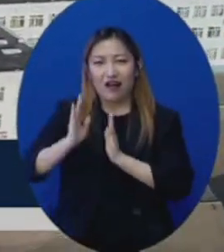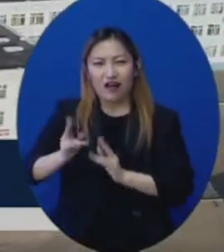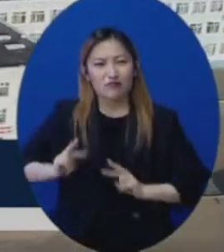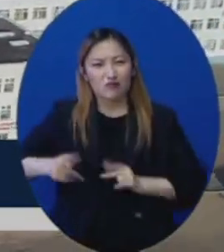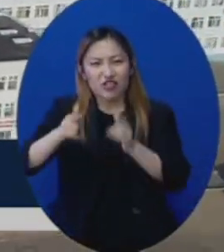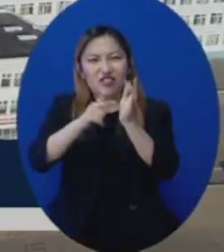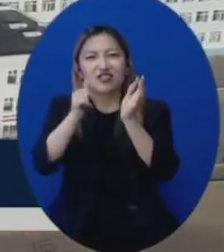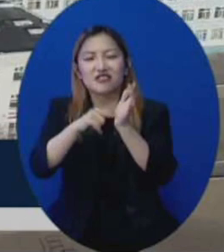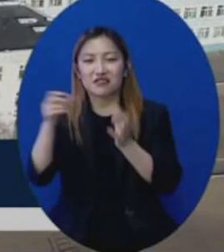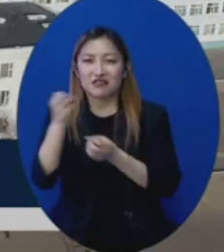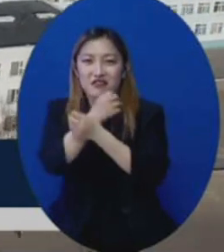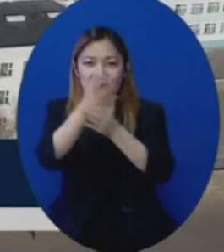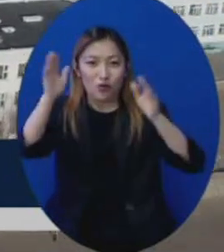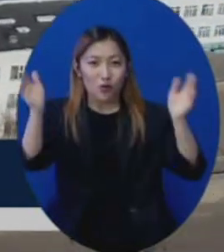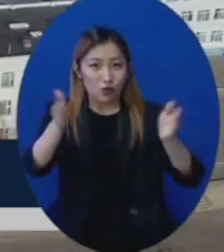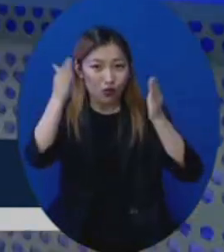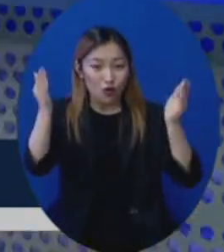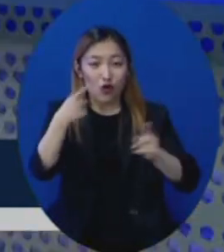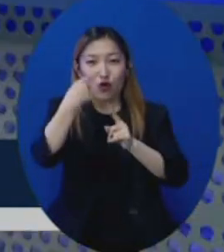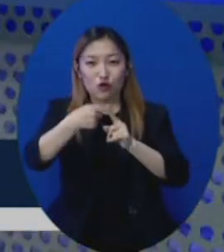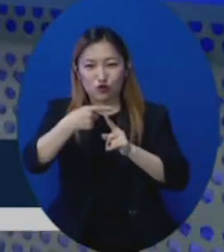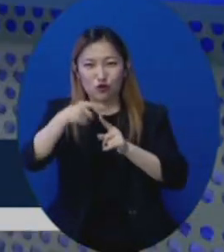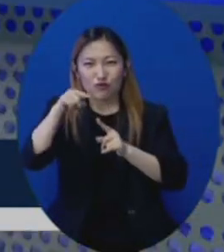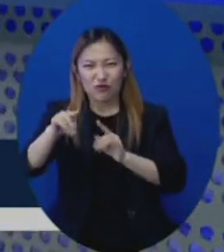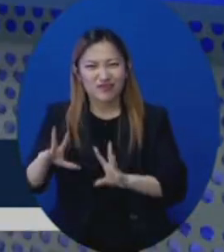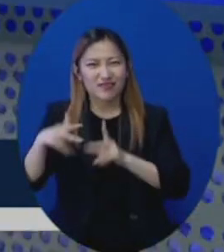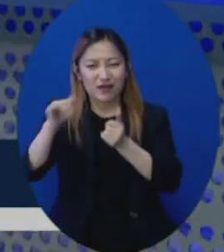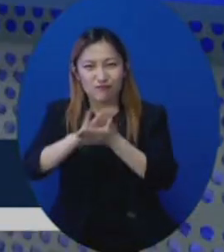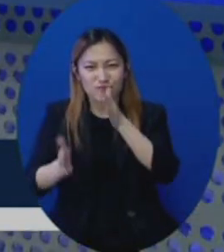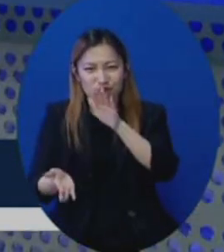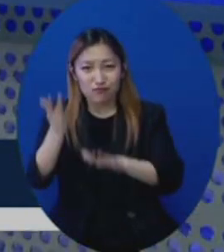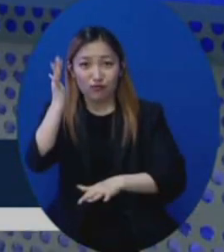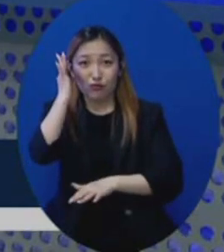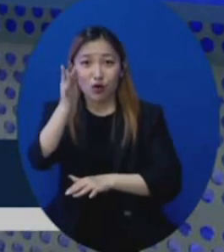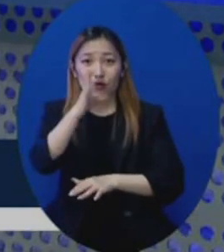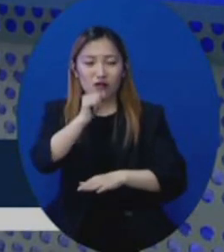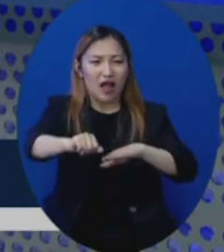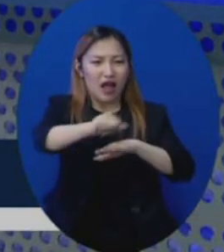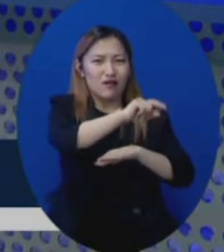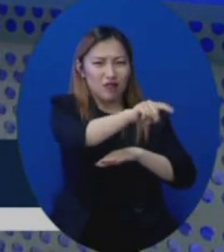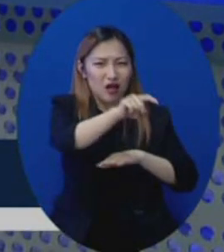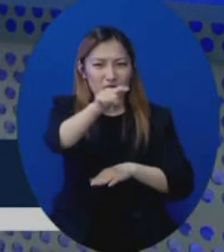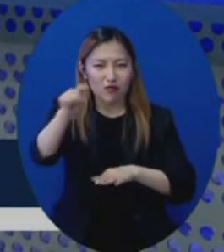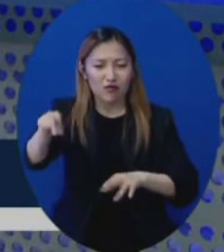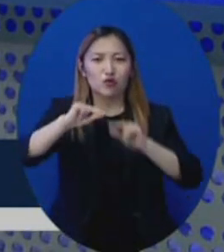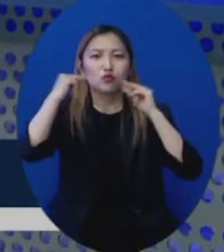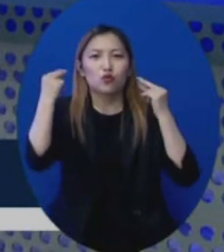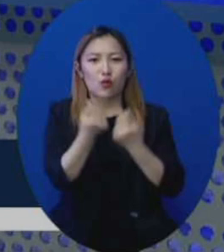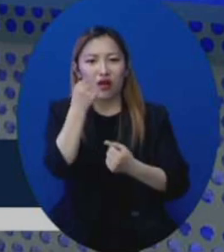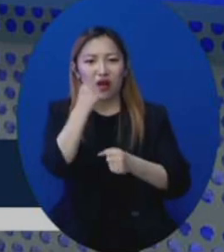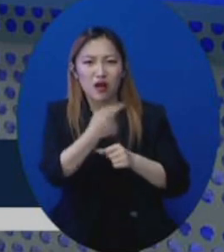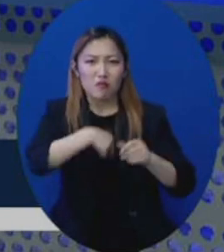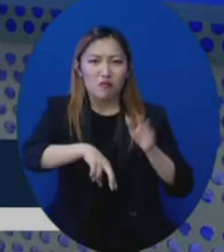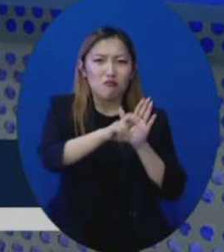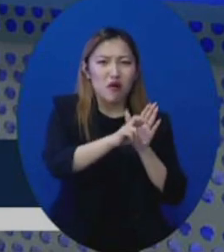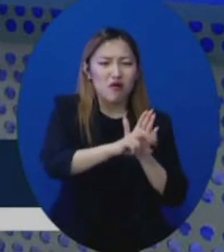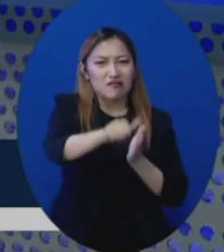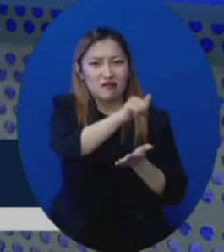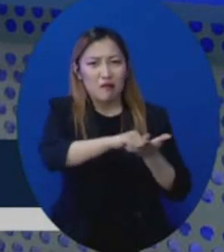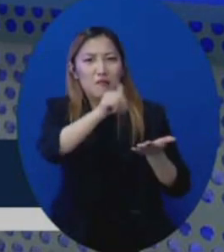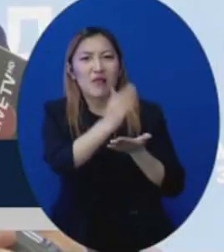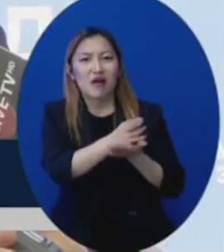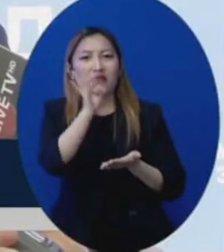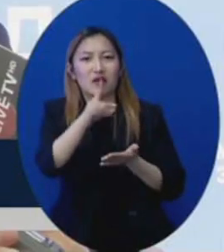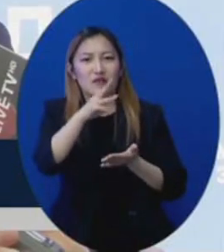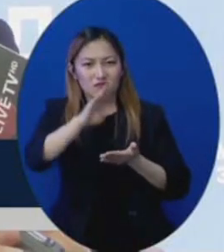байна. Цаашид хөдөөгийн сэргэлтийн бодлогын хүрээнд аймаг бүрт нээлттэй чуулганыг хийлгүүлж өөрсдийн боломж болцоог олон нийтэд нээлттэй харуулах